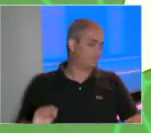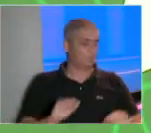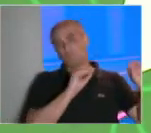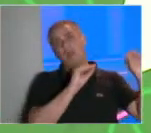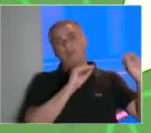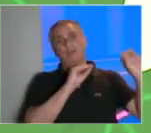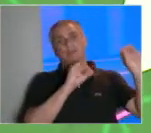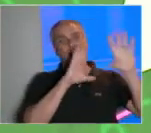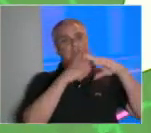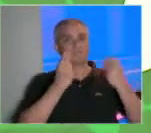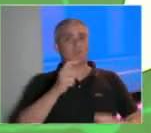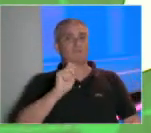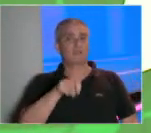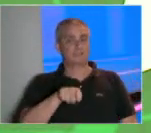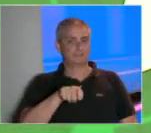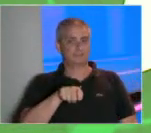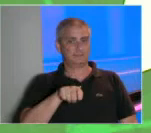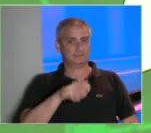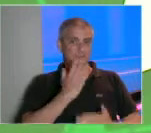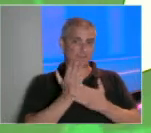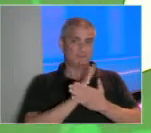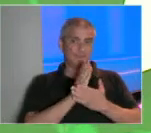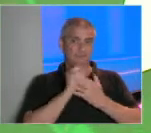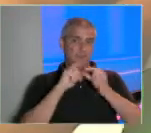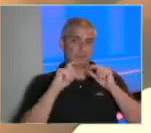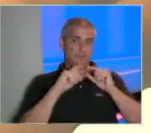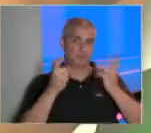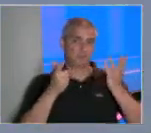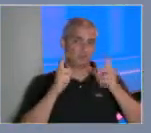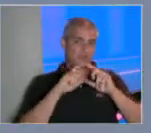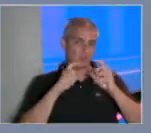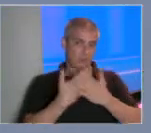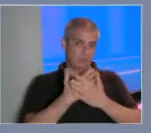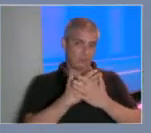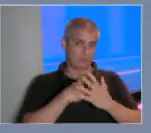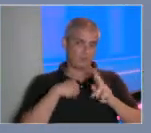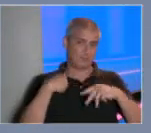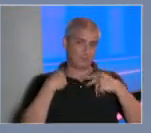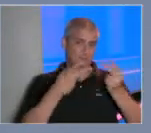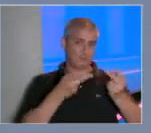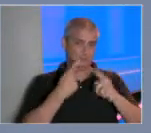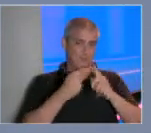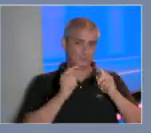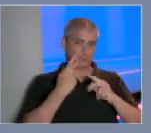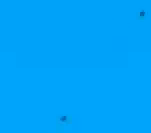שלנו לערב טוב כנסת. בתווך יש כותרות, אז כותרות, ואנחנו מיד חוזרים לחצי שעה נוספת, הנה.